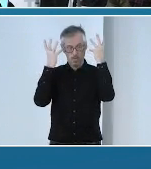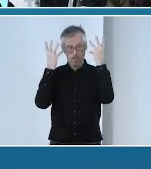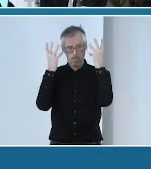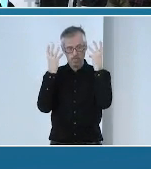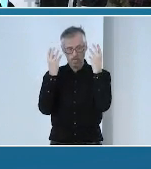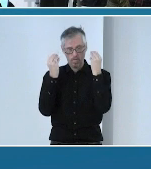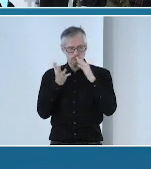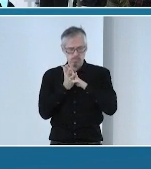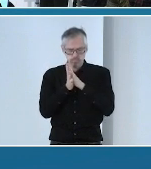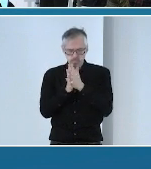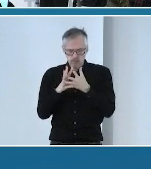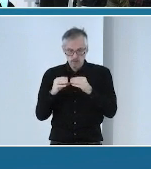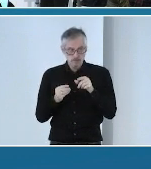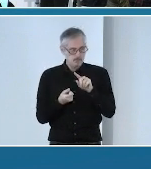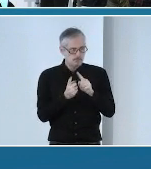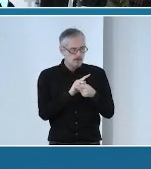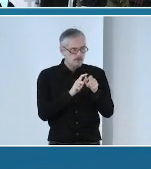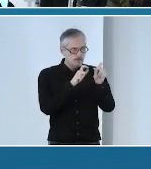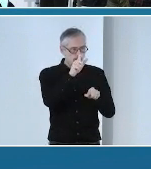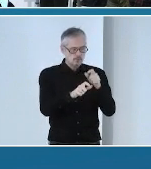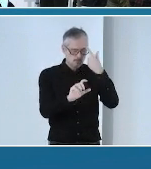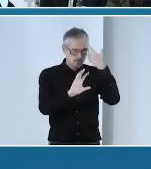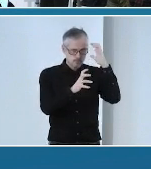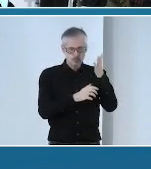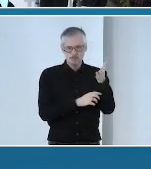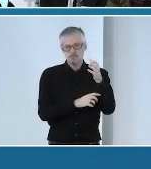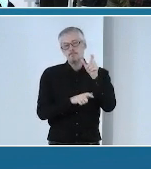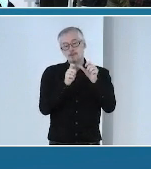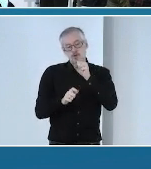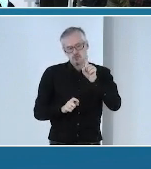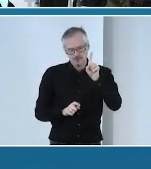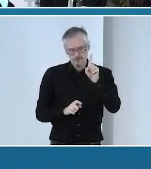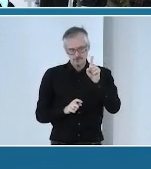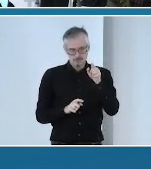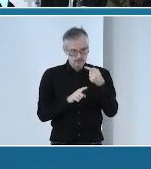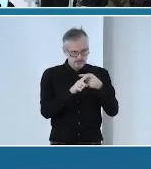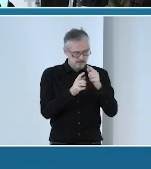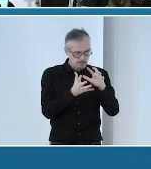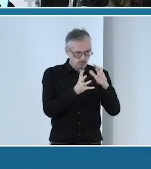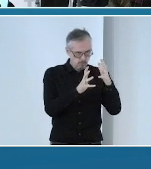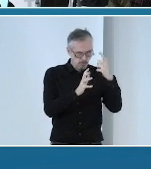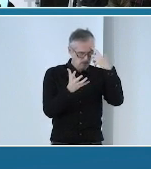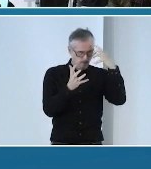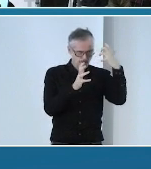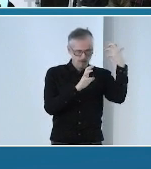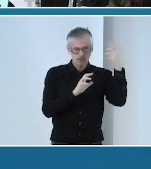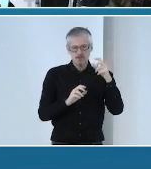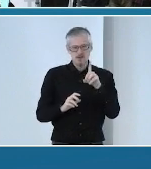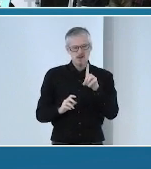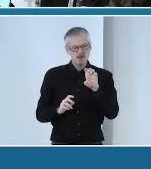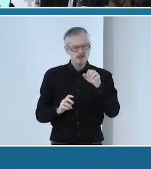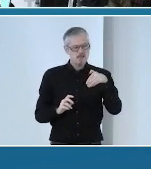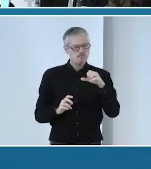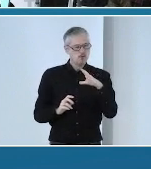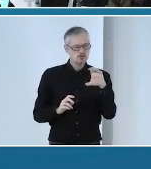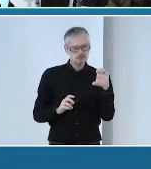personnes âgées atteintes de démence. Et on observe aussi le lien entre